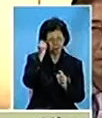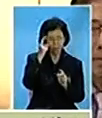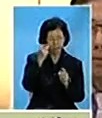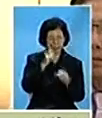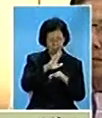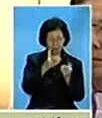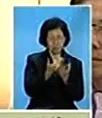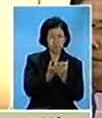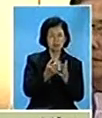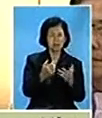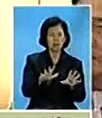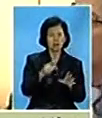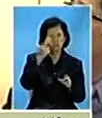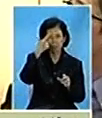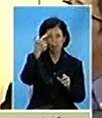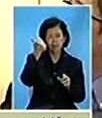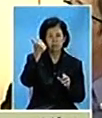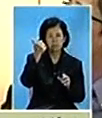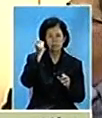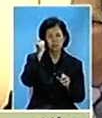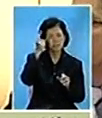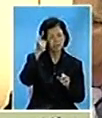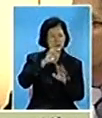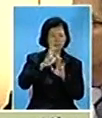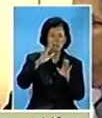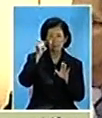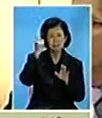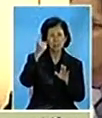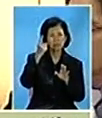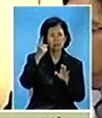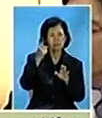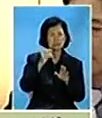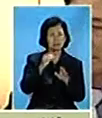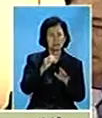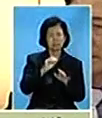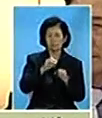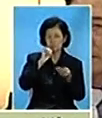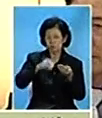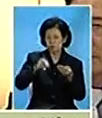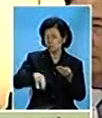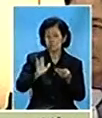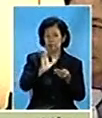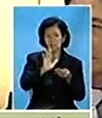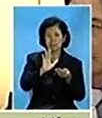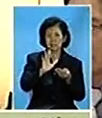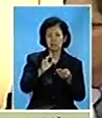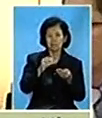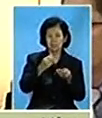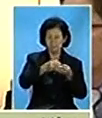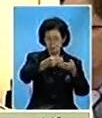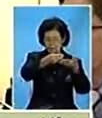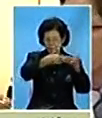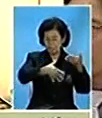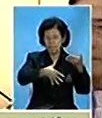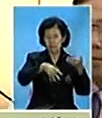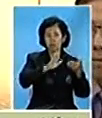พราะเนื่องจากความที่จะเข้าใจหรือไม่เข้าใจไม่ได้ความตกหล่นเลยอาจจะเป็นที่ร่างที่เข้ามาเนี่ยตั้งแต่ภาคประ